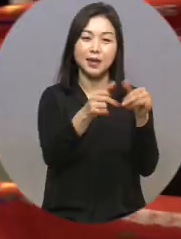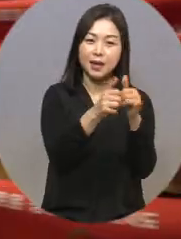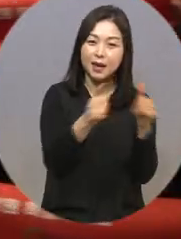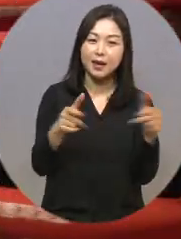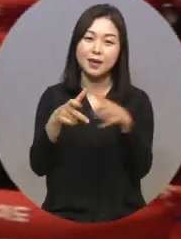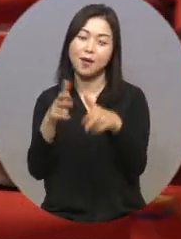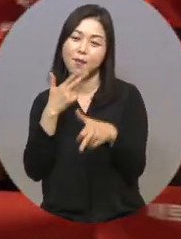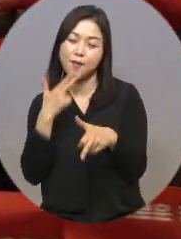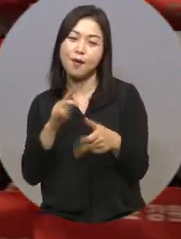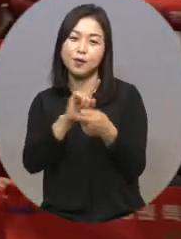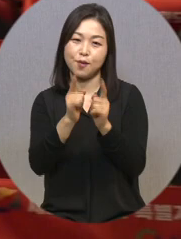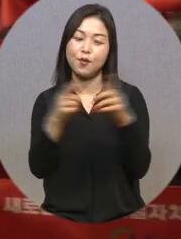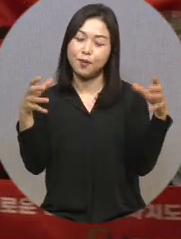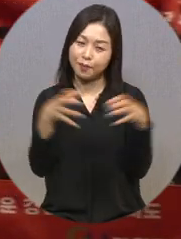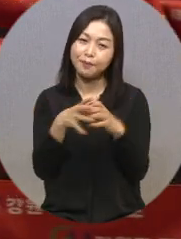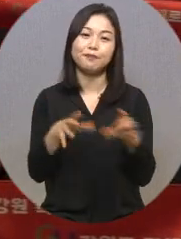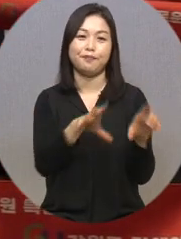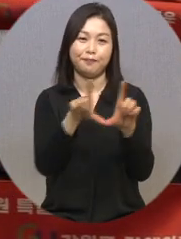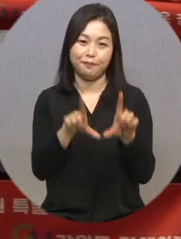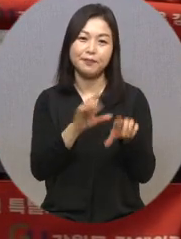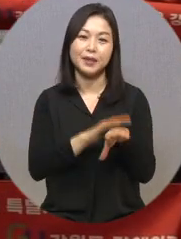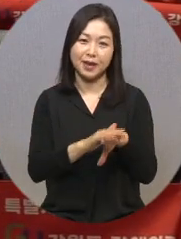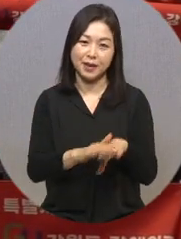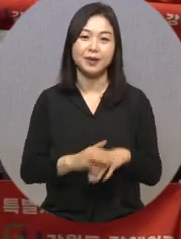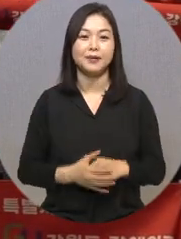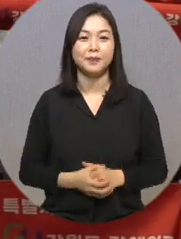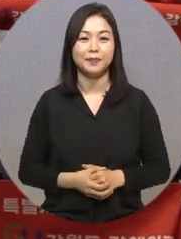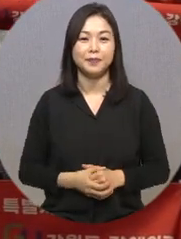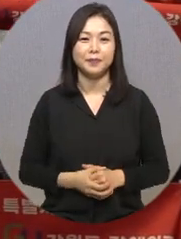열었습니다. 복지TV 뉴스 전우주입니다.